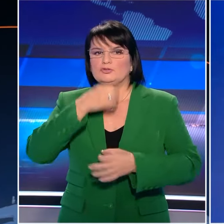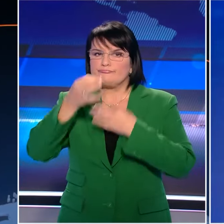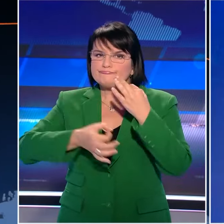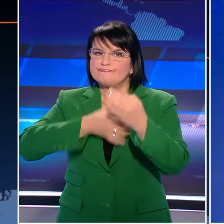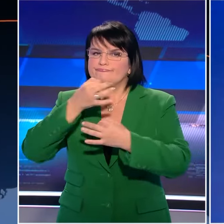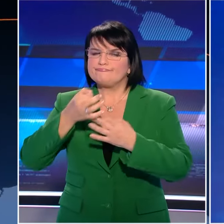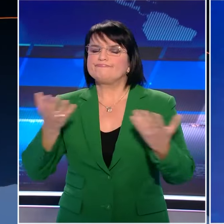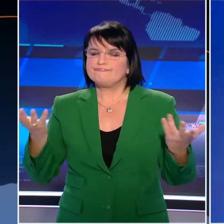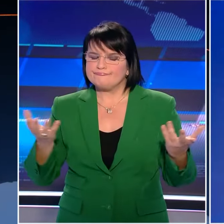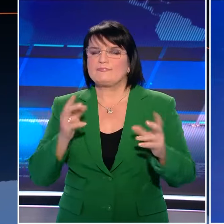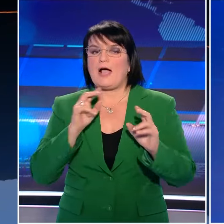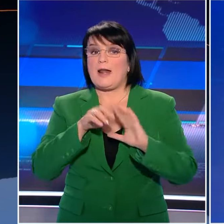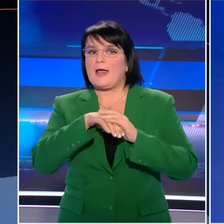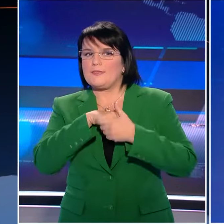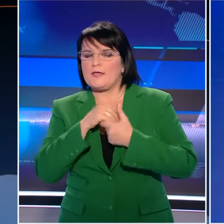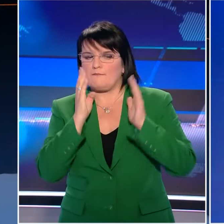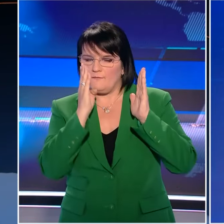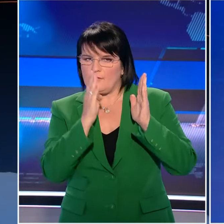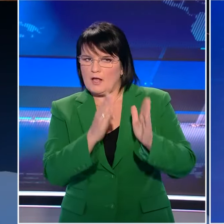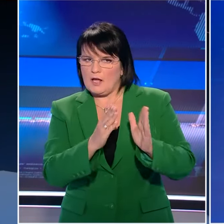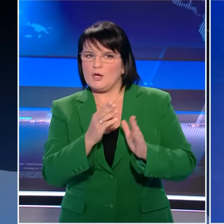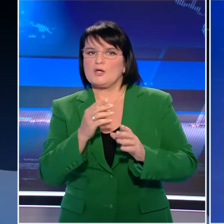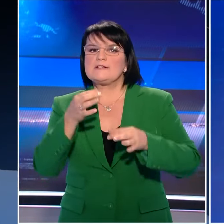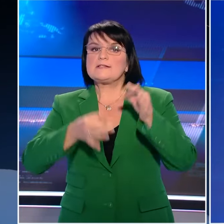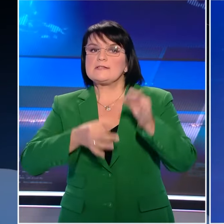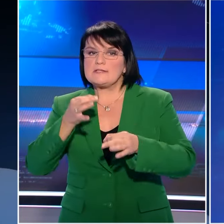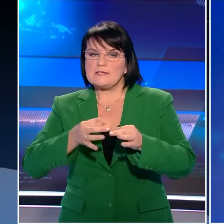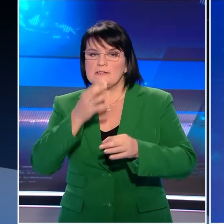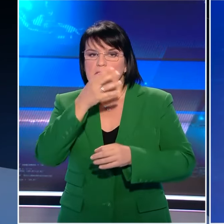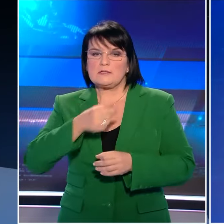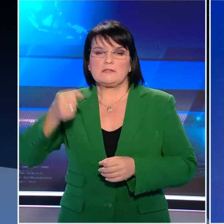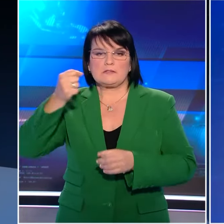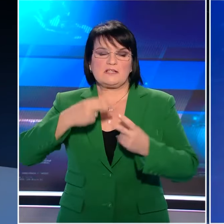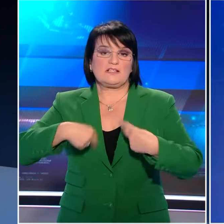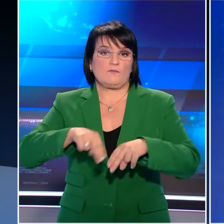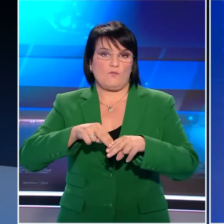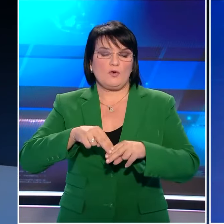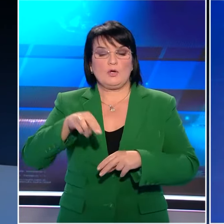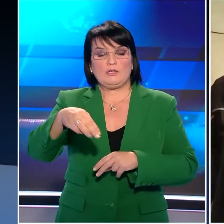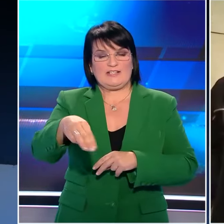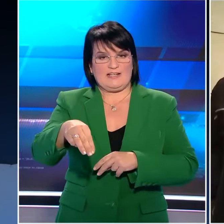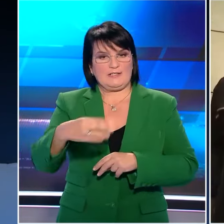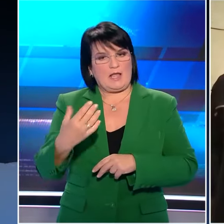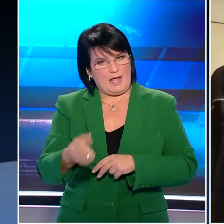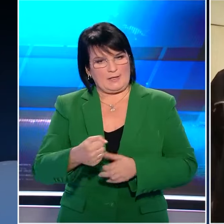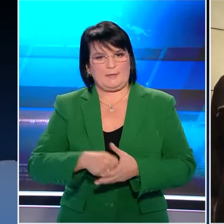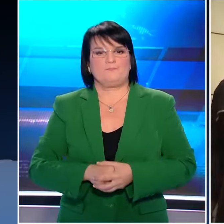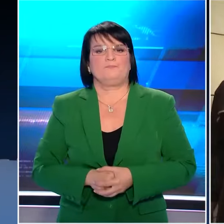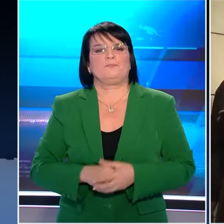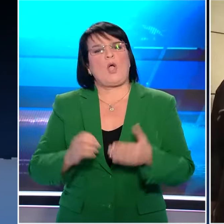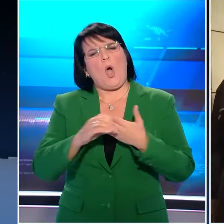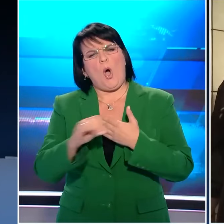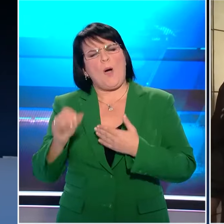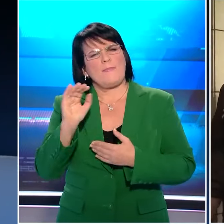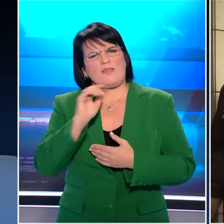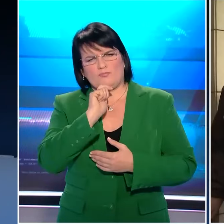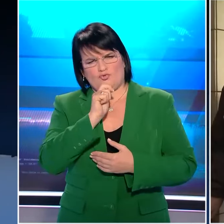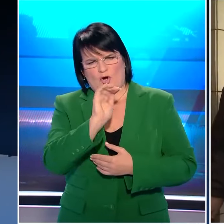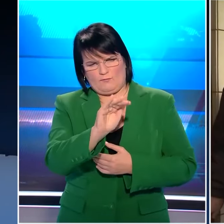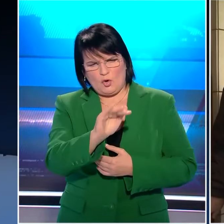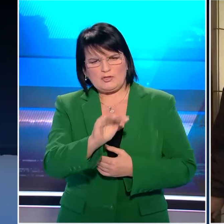τοποθετήσεις τους, ενώ το ενδιαφέρον στρέφεται στη συνεδρίαση της ιεραρχίας την ερχόμενη Τρίτη. Τα παιδιά των ομοφύλων